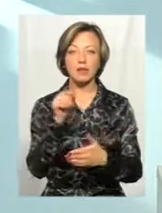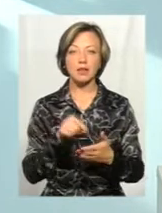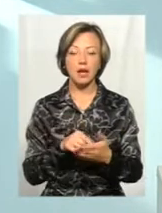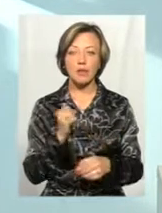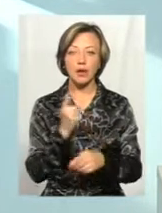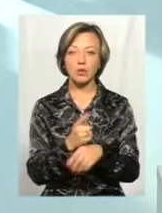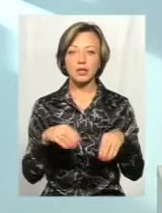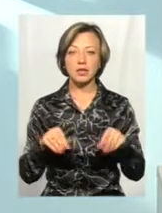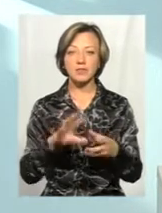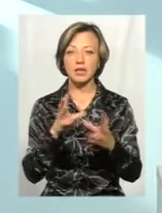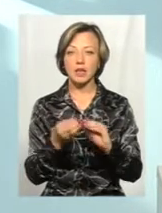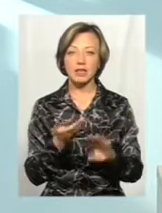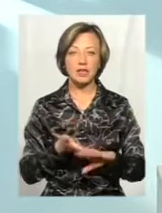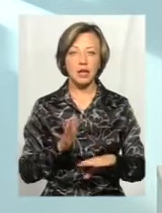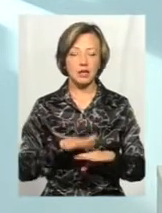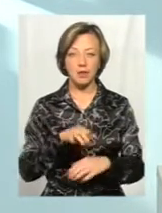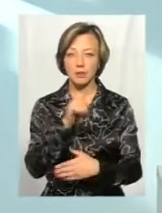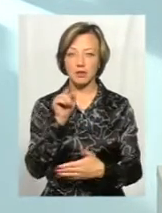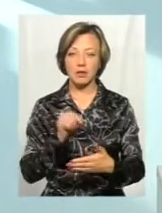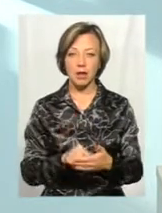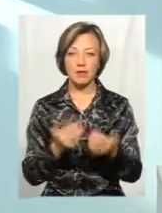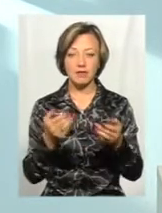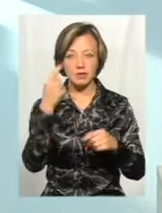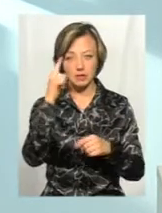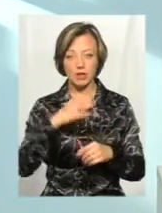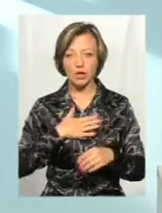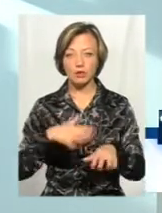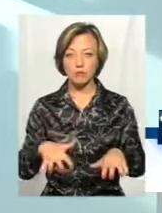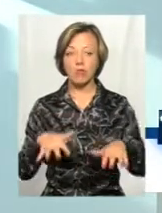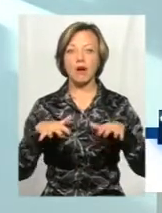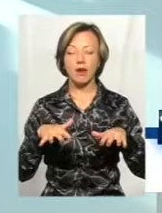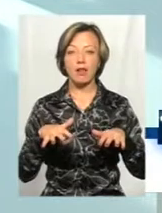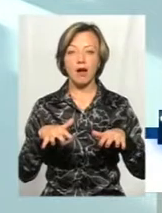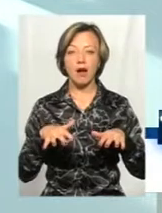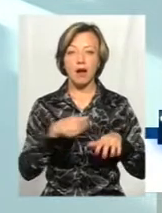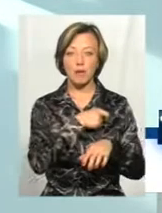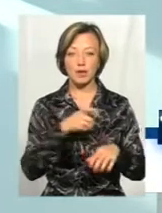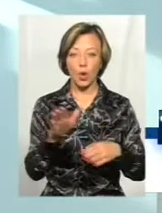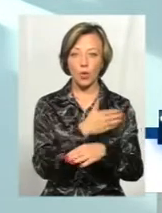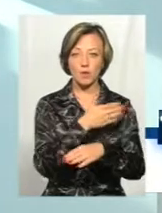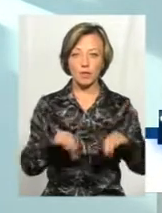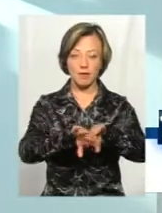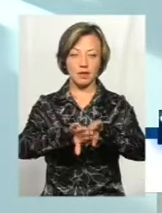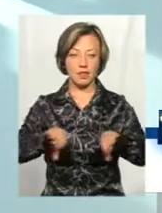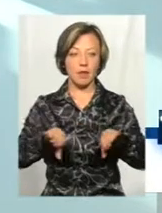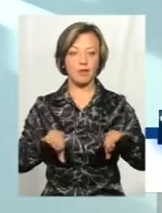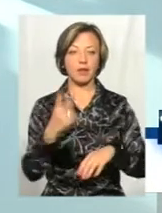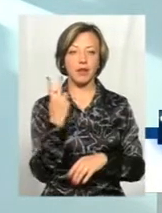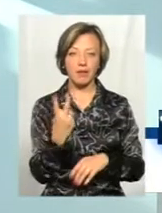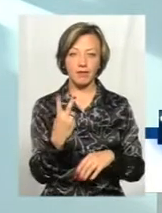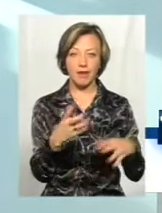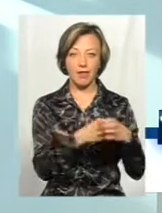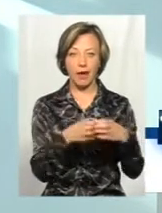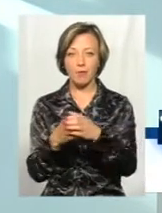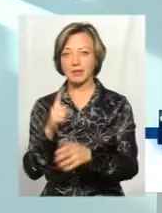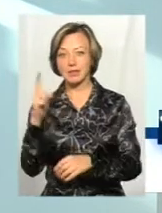мораторій на землю – це взагалі дуже складне питання. І ви знаєте, що наш парламент розділився майже на навпіл, на два табори. Хто